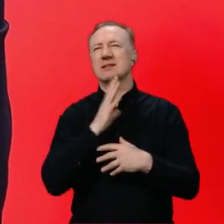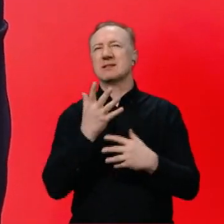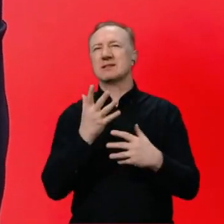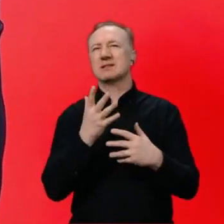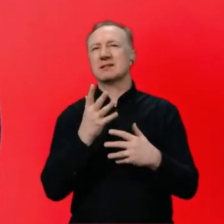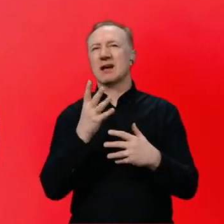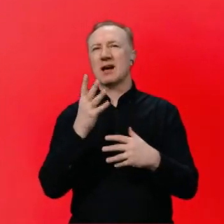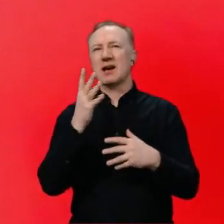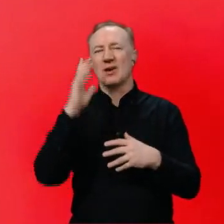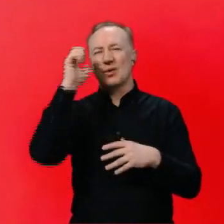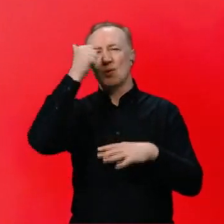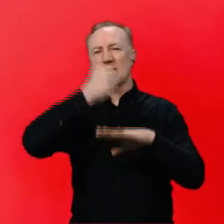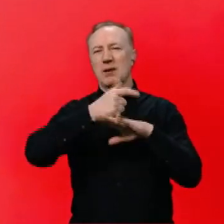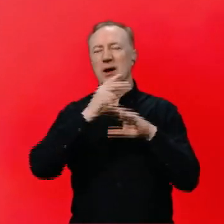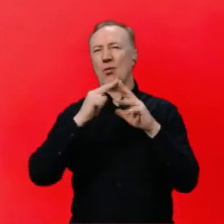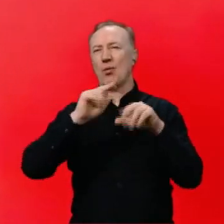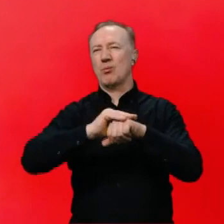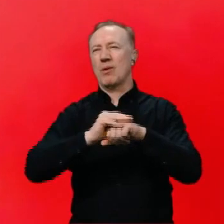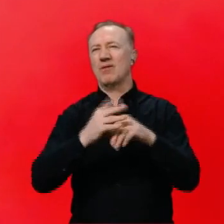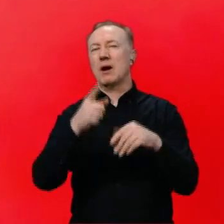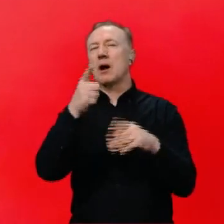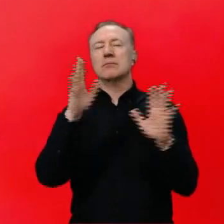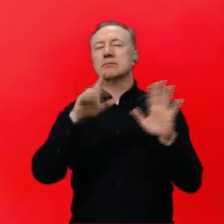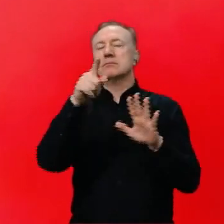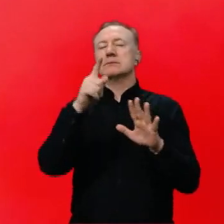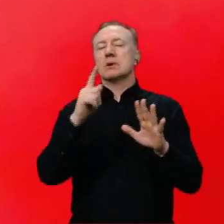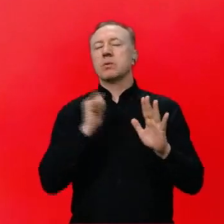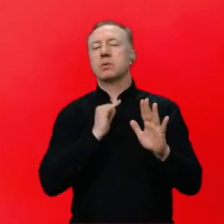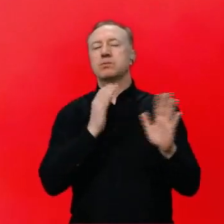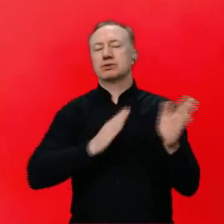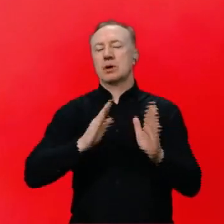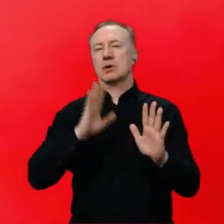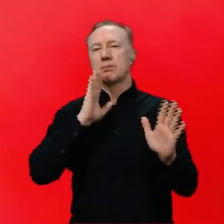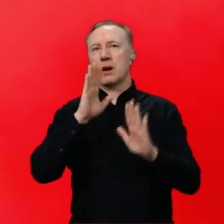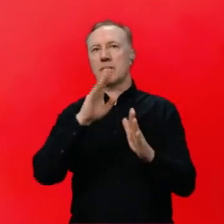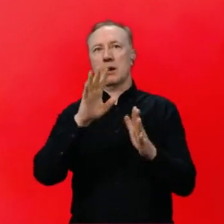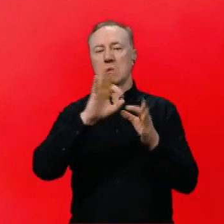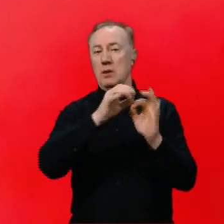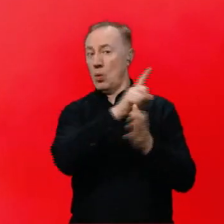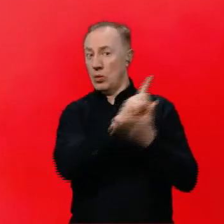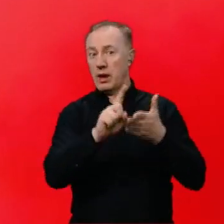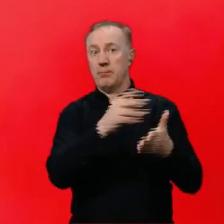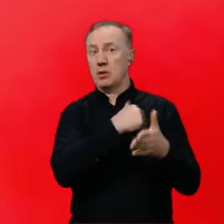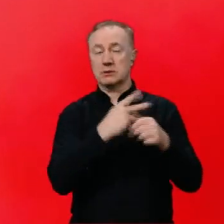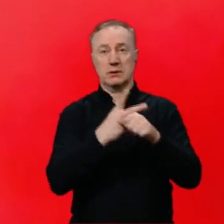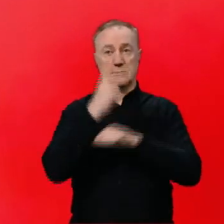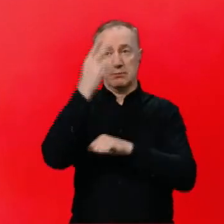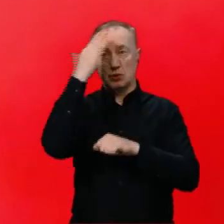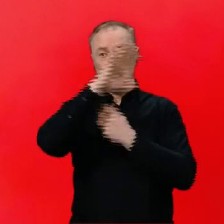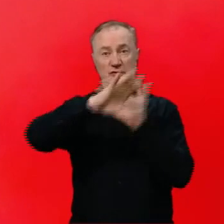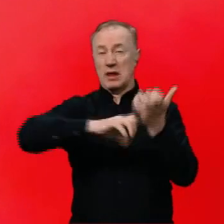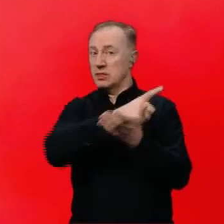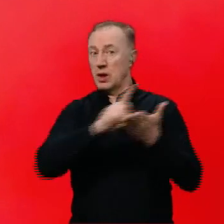Trochę takie przygotowanie, dla mnie przynajmniej, w razie gdyby nie udało się awansować poprzez baraże na Mistrzostwa